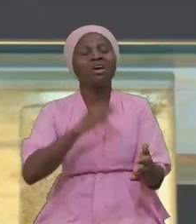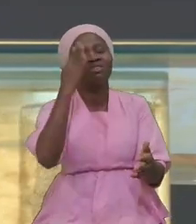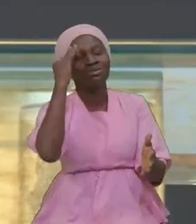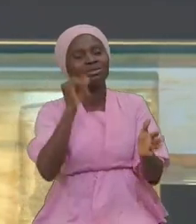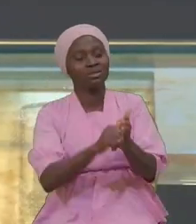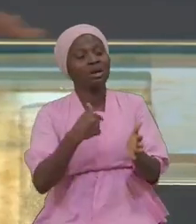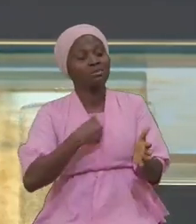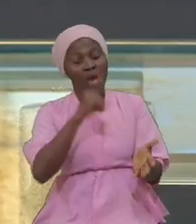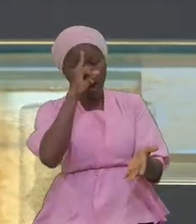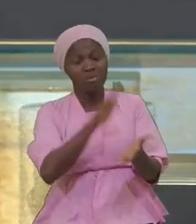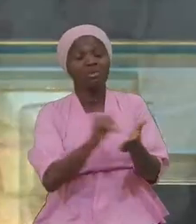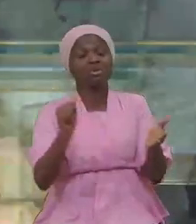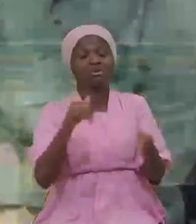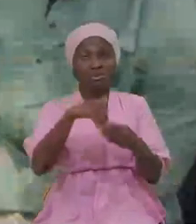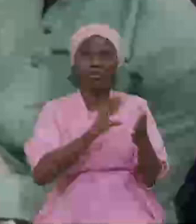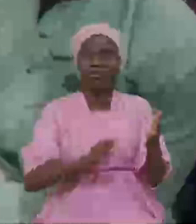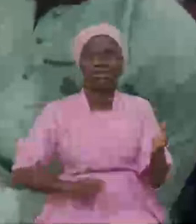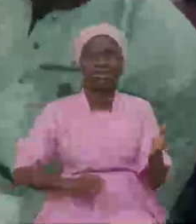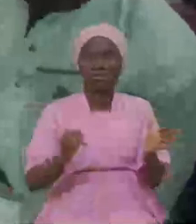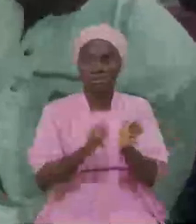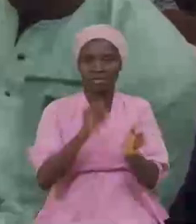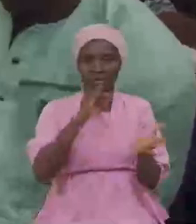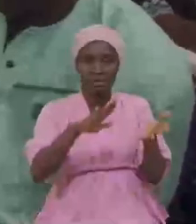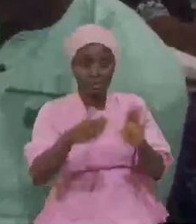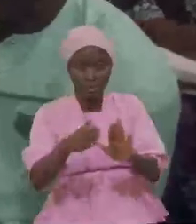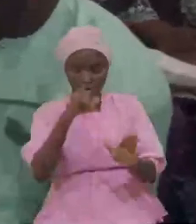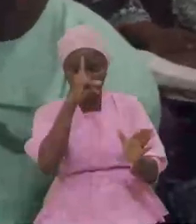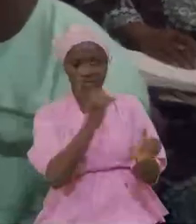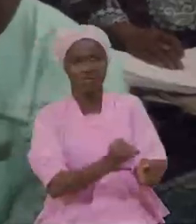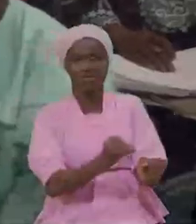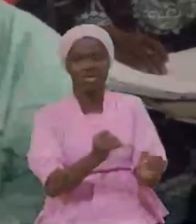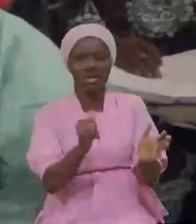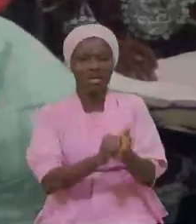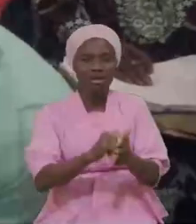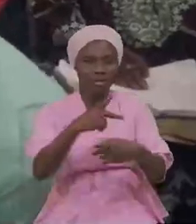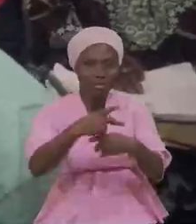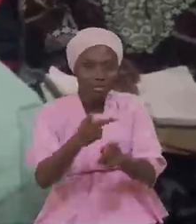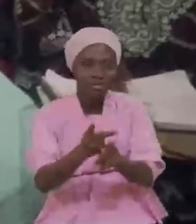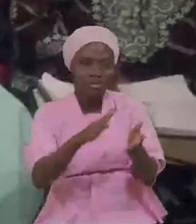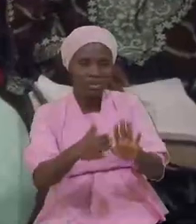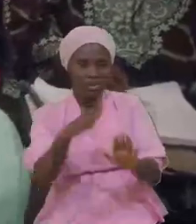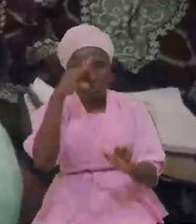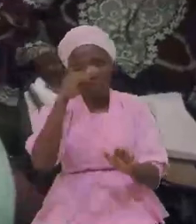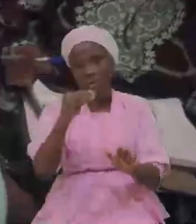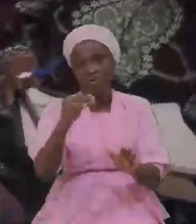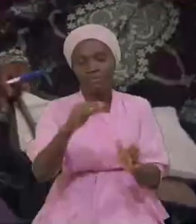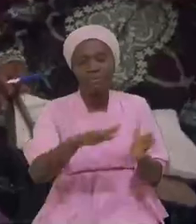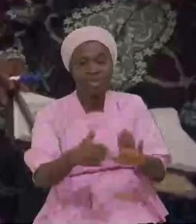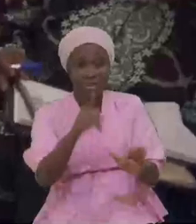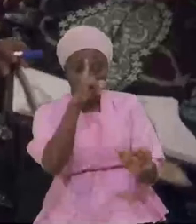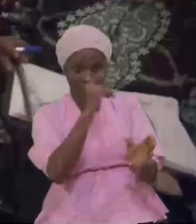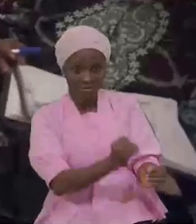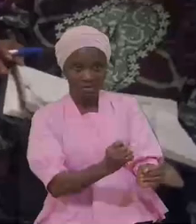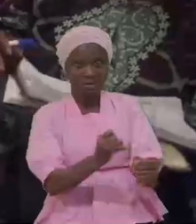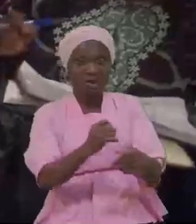je crois en Christ. Une foi morte produit un homme mort. Une foi morte produit